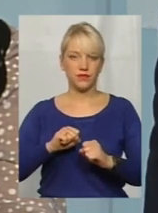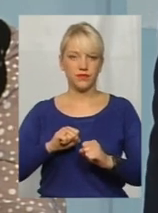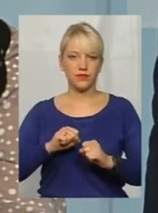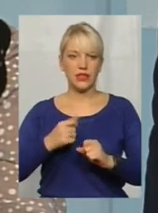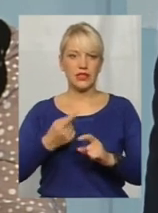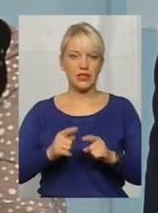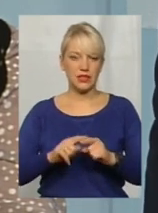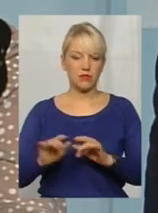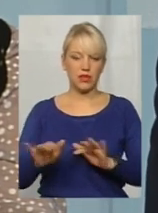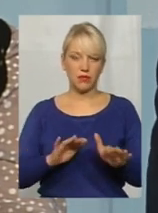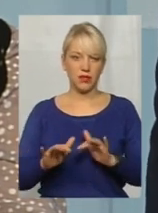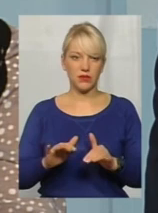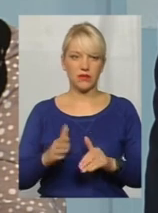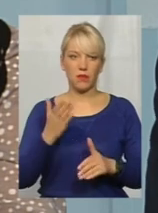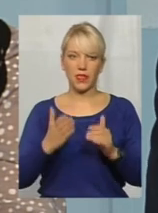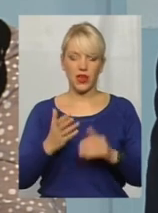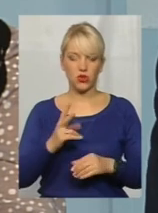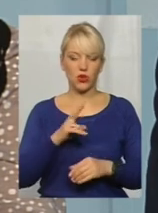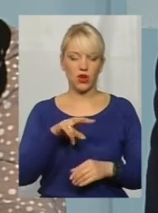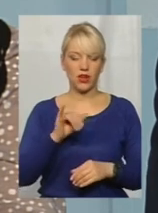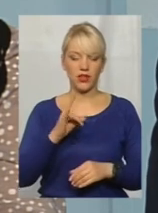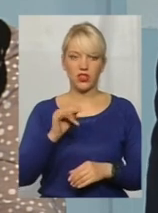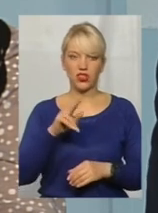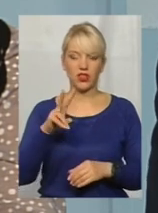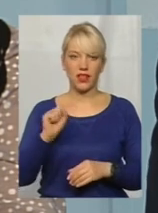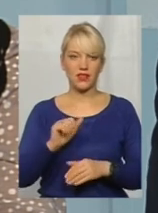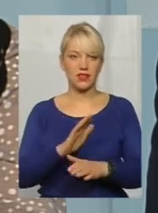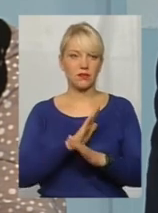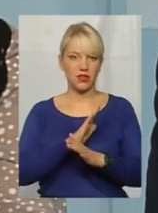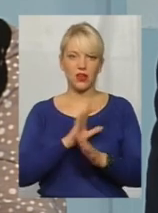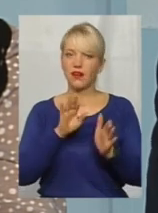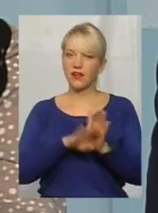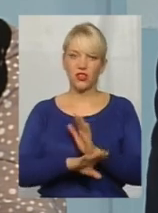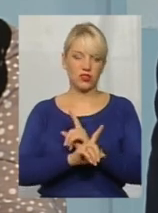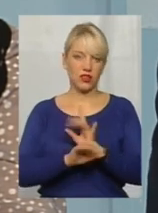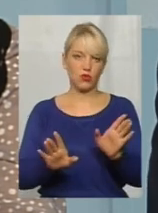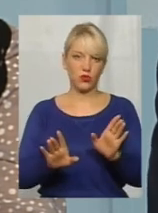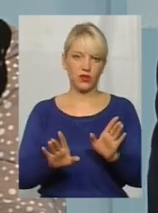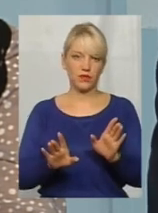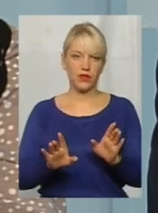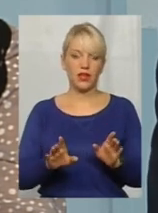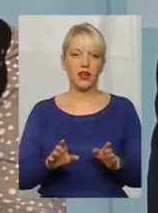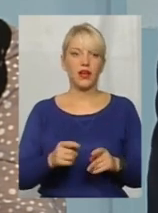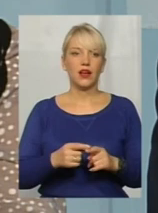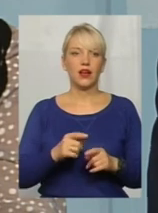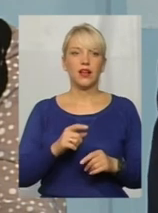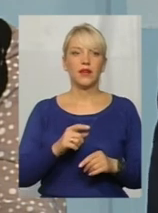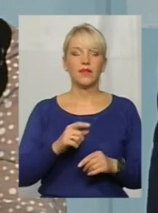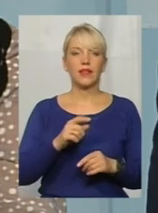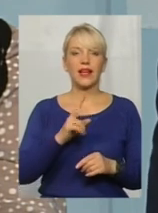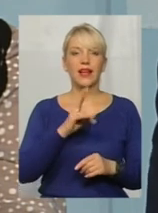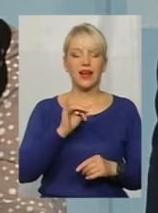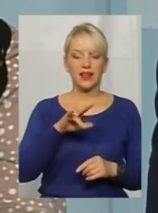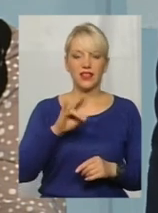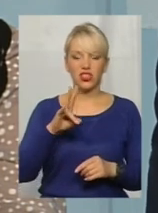цим міроприємством. Якщо клінічна смерть, гірше вже не буде. І від клінічної смерті гірше – це вже біологічна. Но клінічна